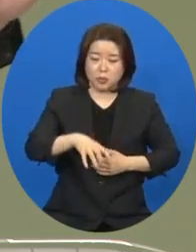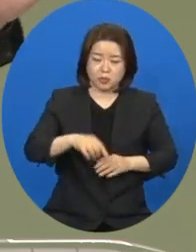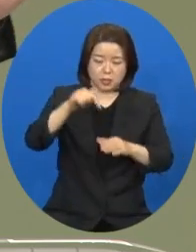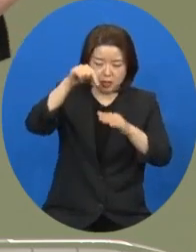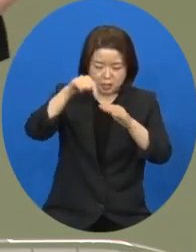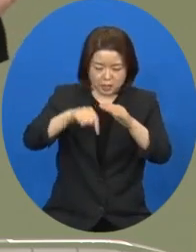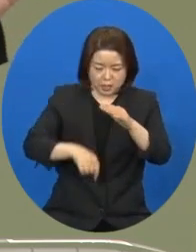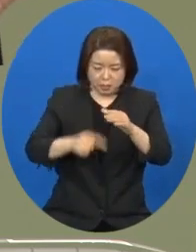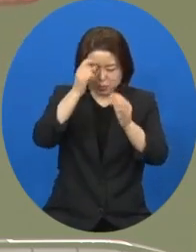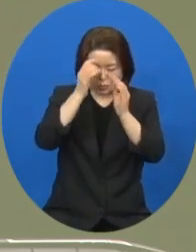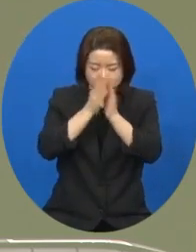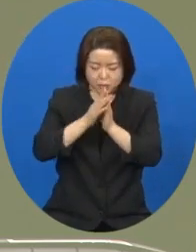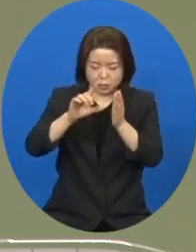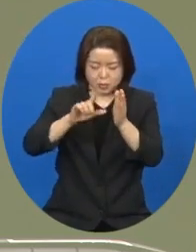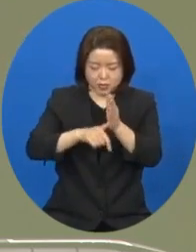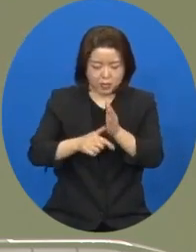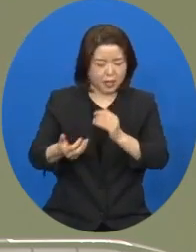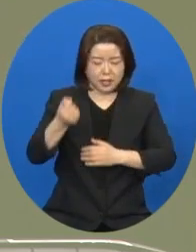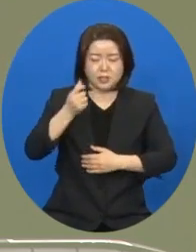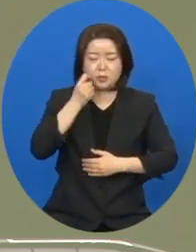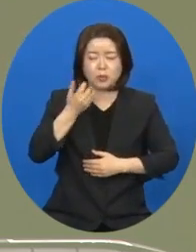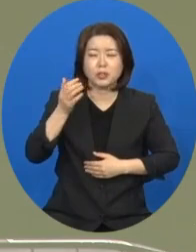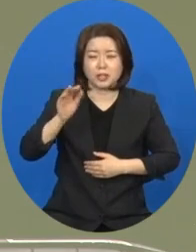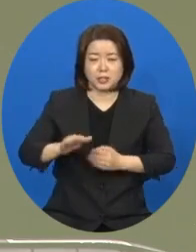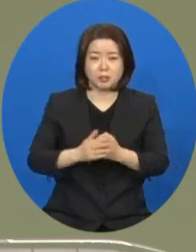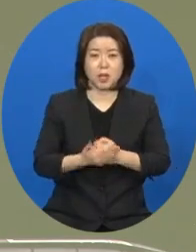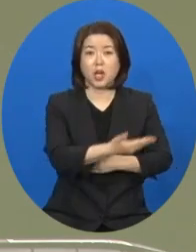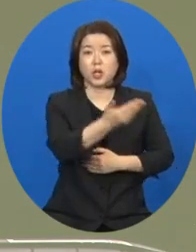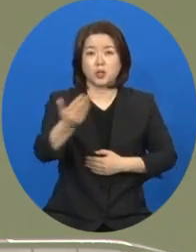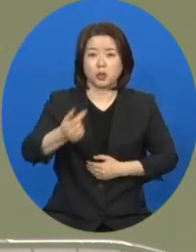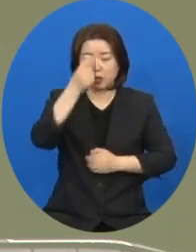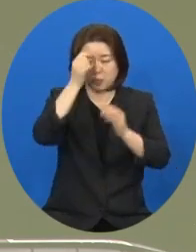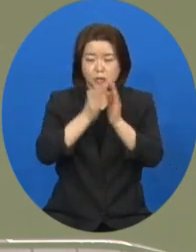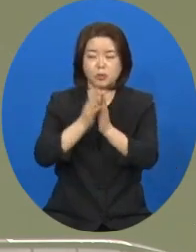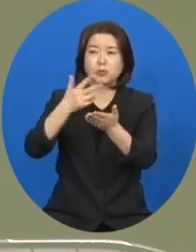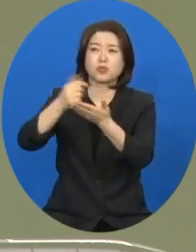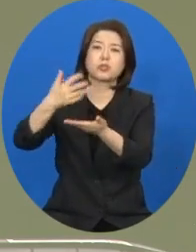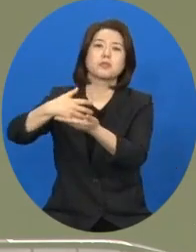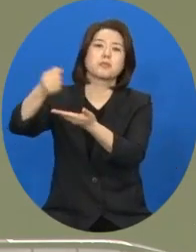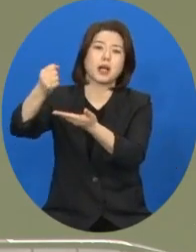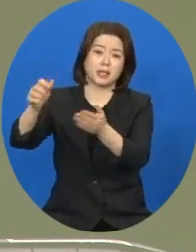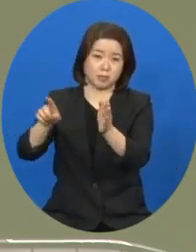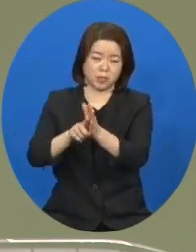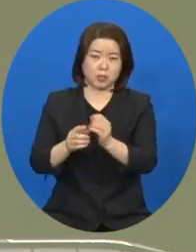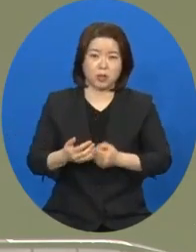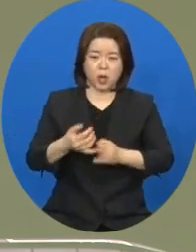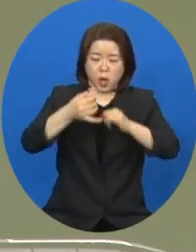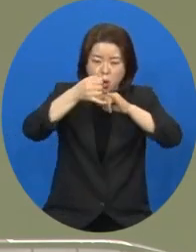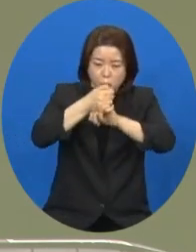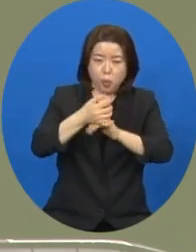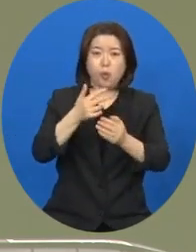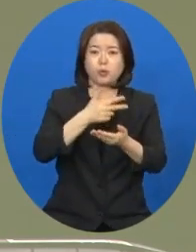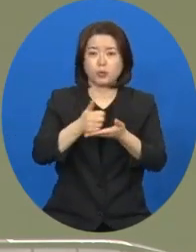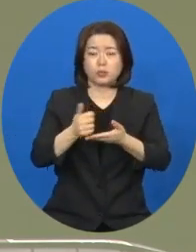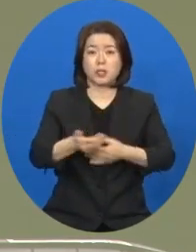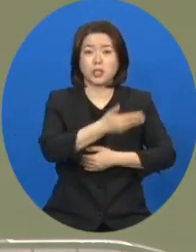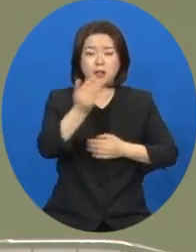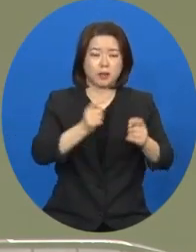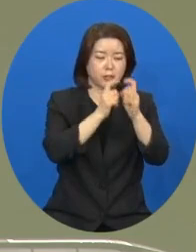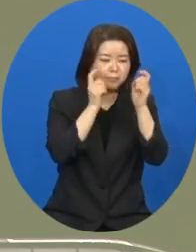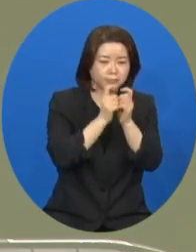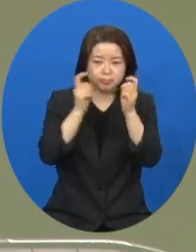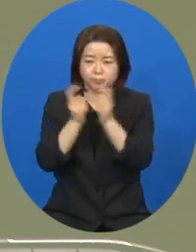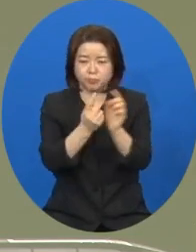시간을 따로 못 가져도 여러분의 기도는 주님이 받으시는 걸 믿습니다. 반드시 주님께서 여러분을 개인적으로